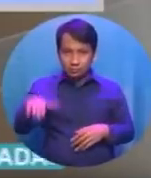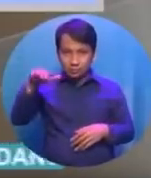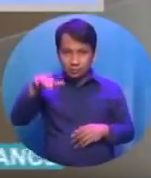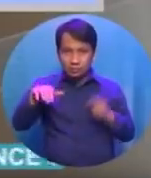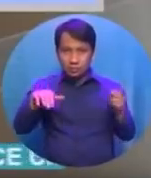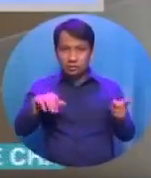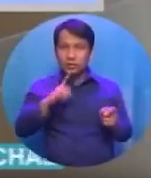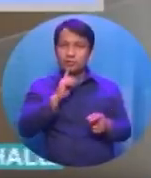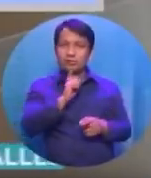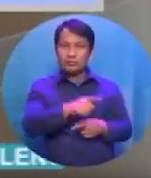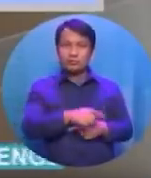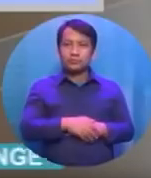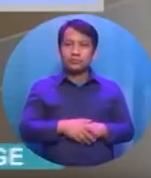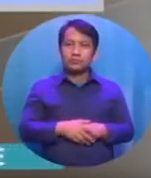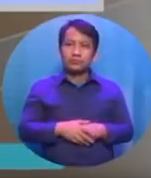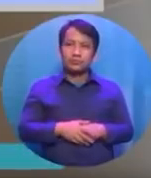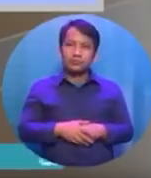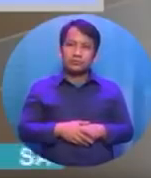very confident ka.